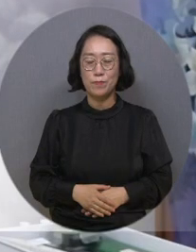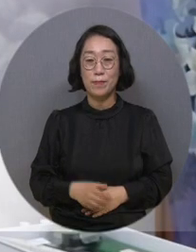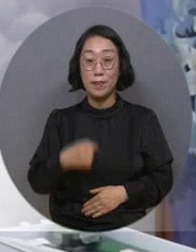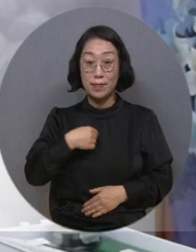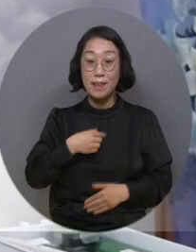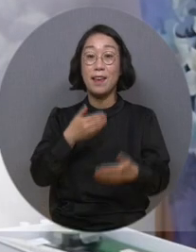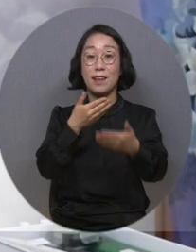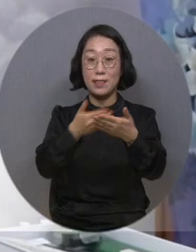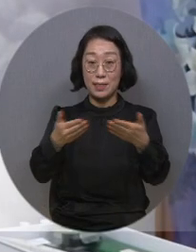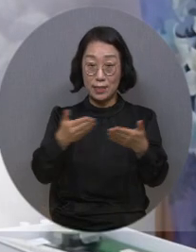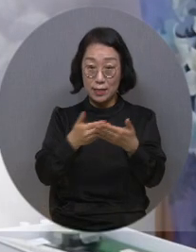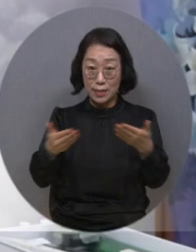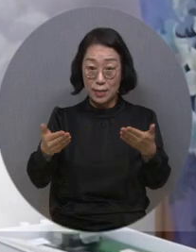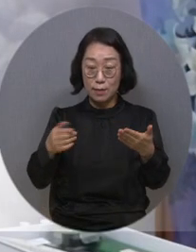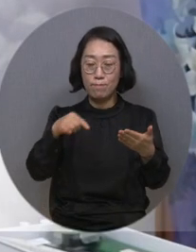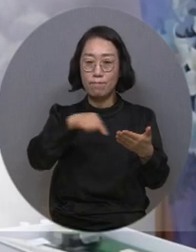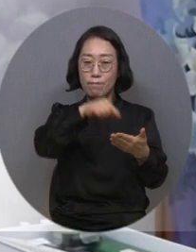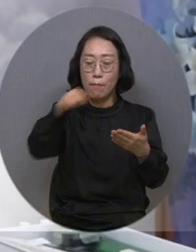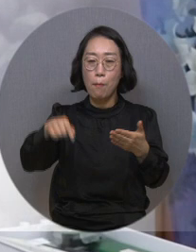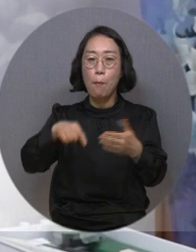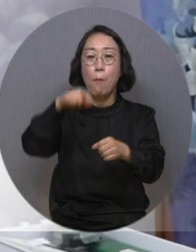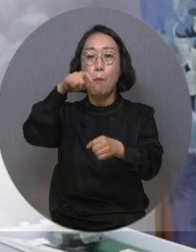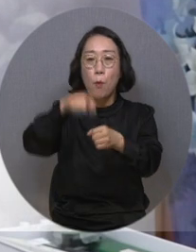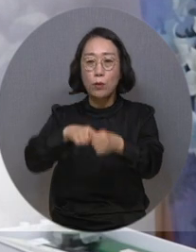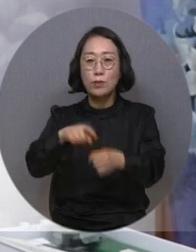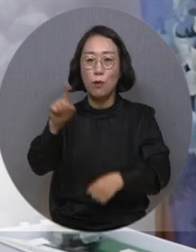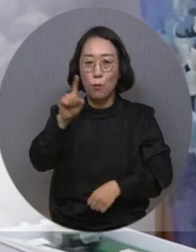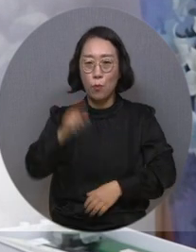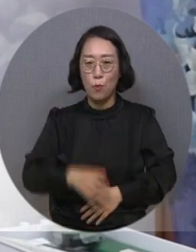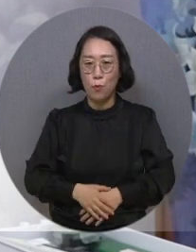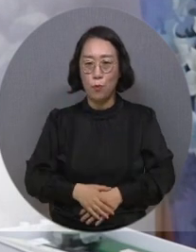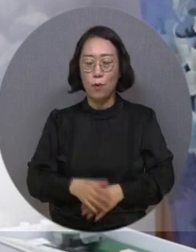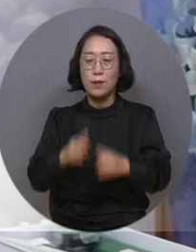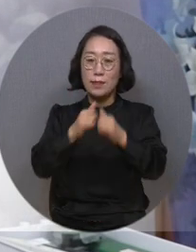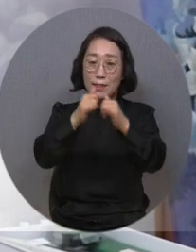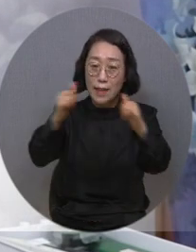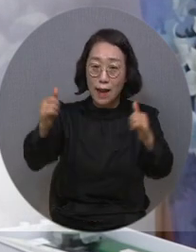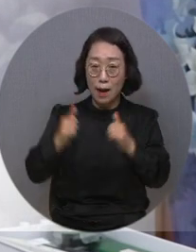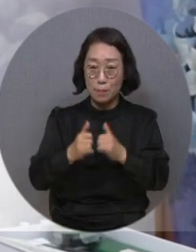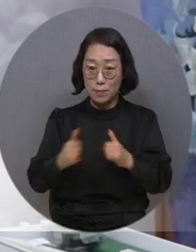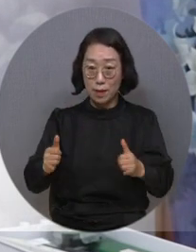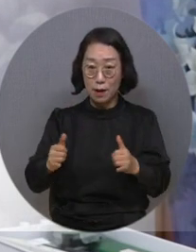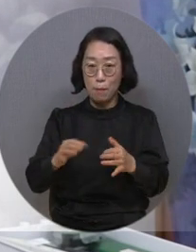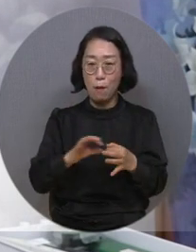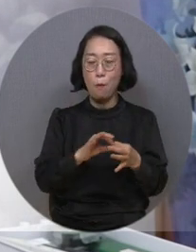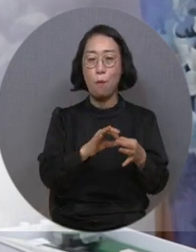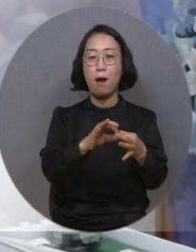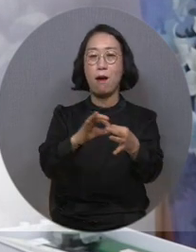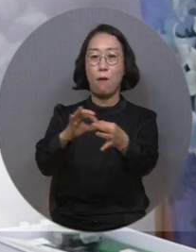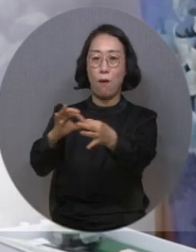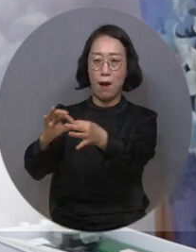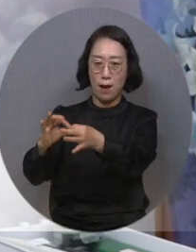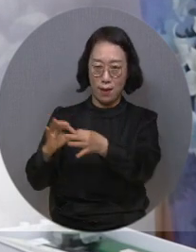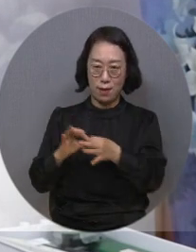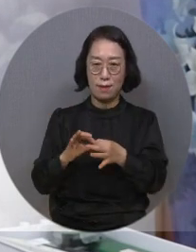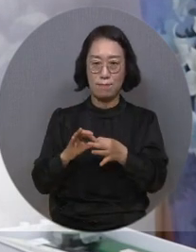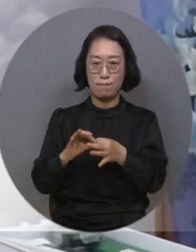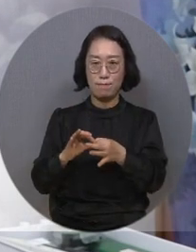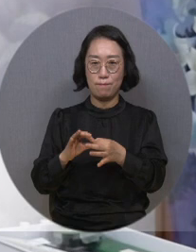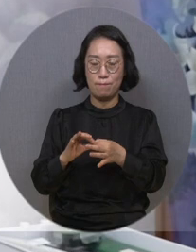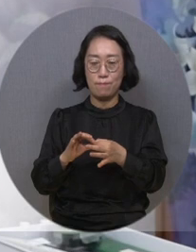제 작품을 목적으로 하고 있는 것은 사람과의 사람들과의